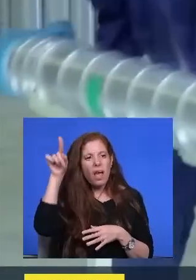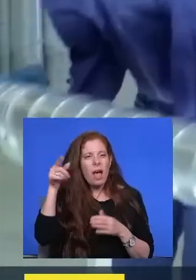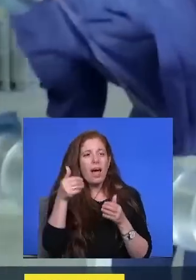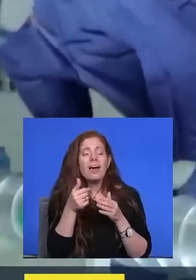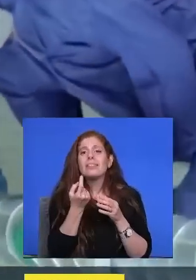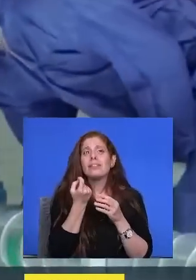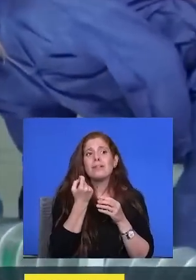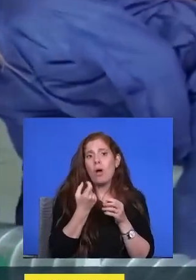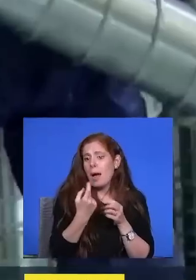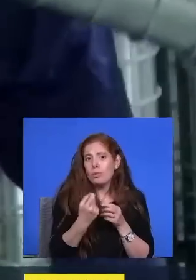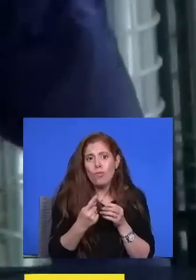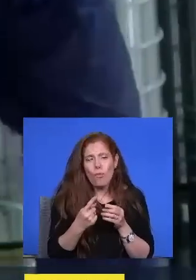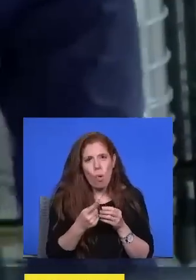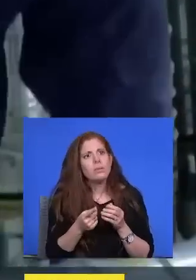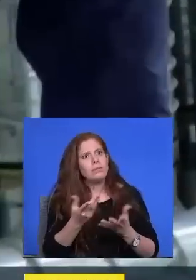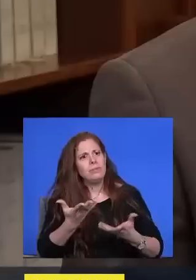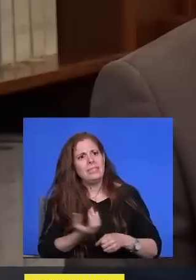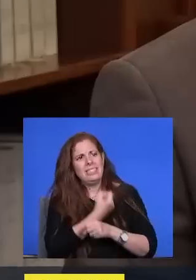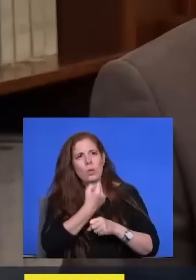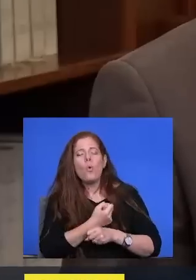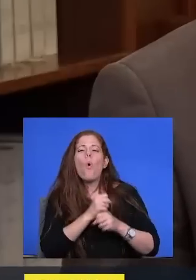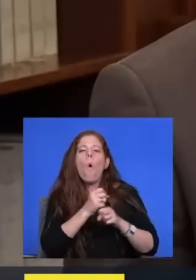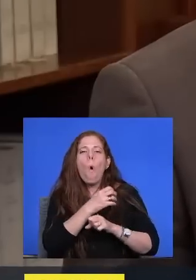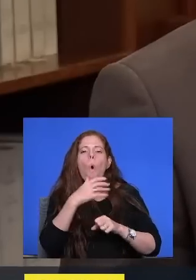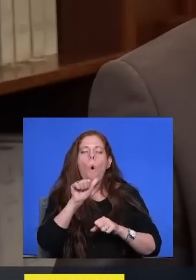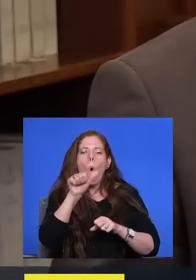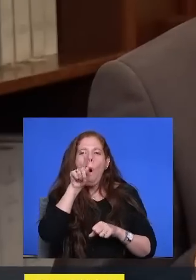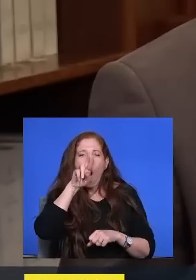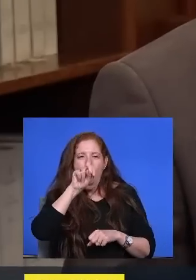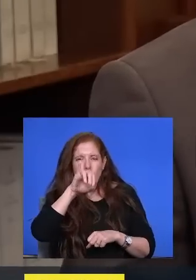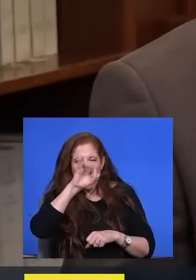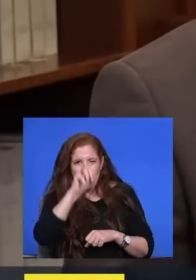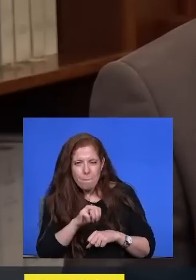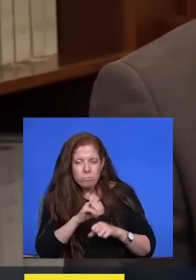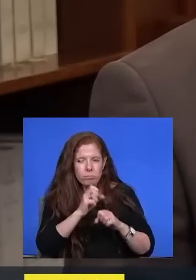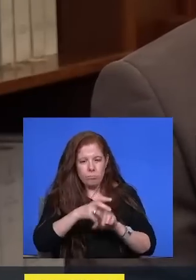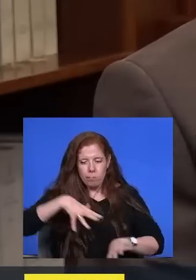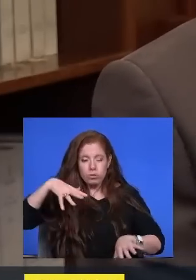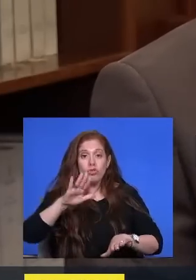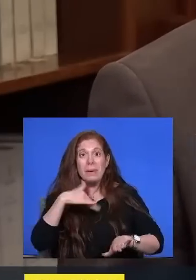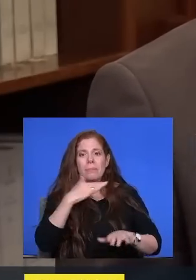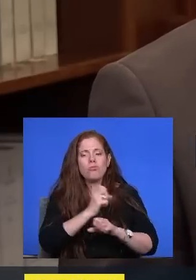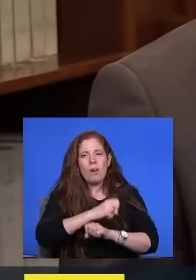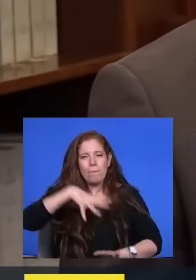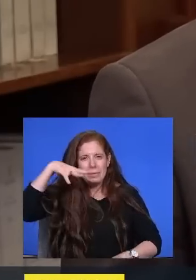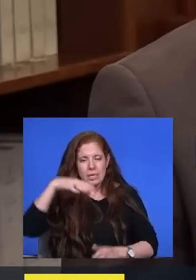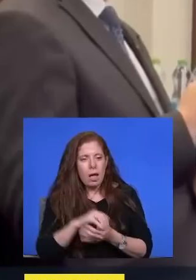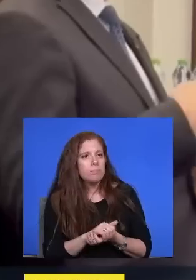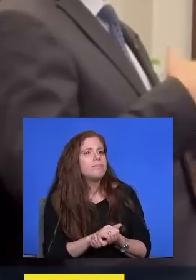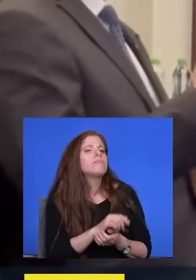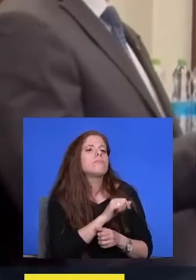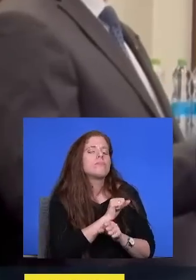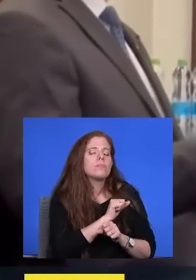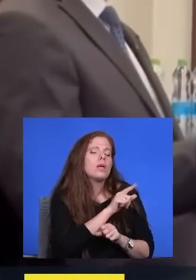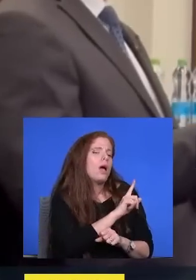מאורניום מועשר, המספיק לפצצה. אנחנו לא נשלים עם חציית רף מסוים שאנחנו קובעים אותו לעצמנו,